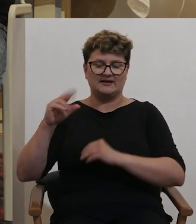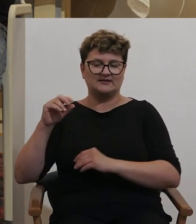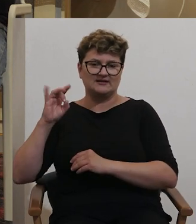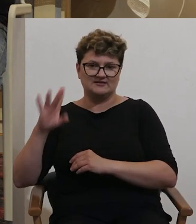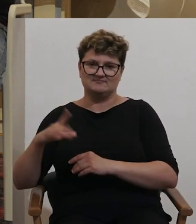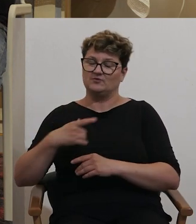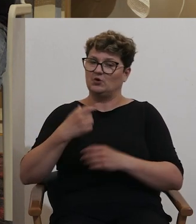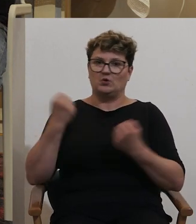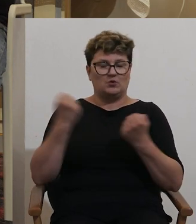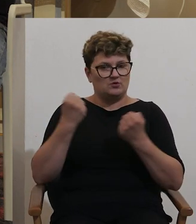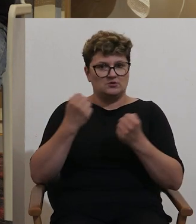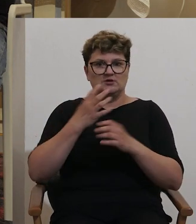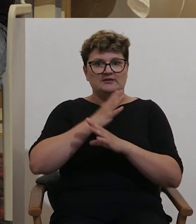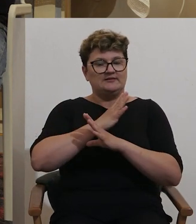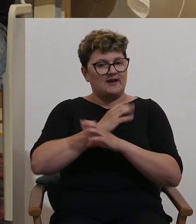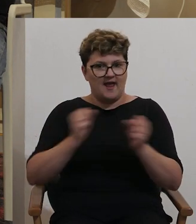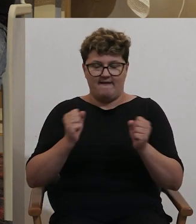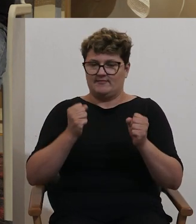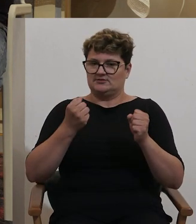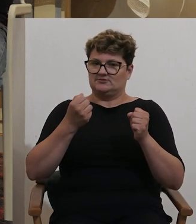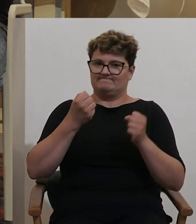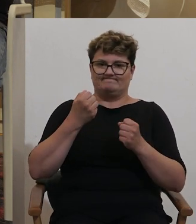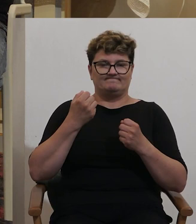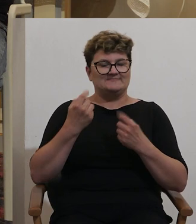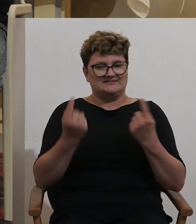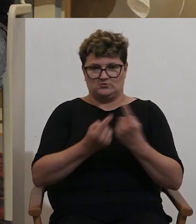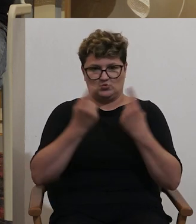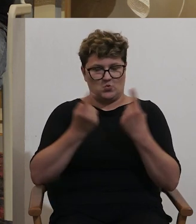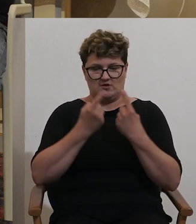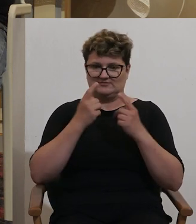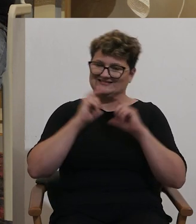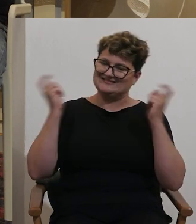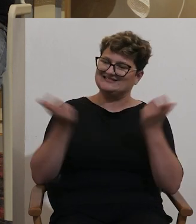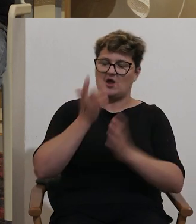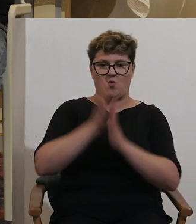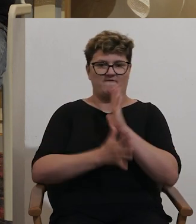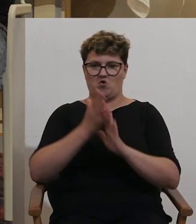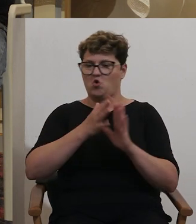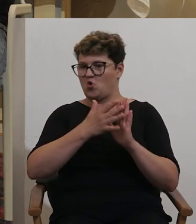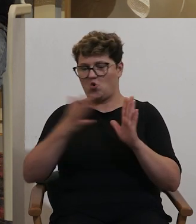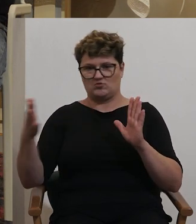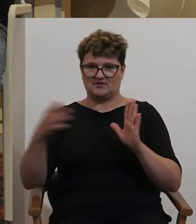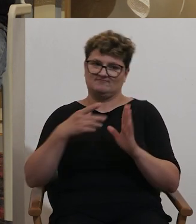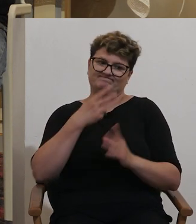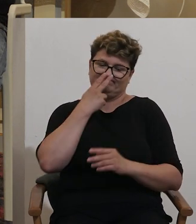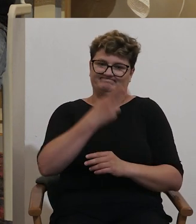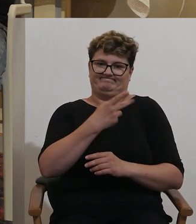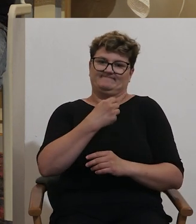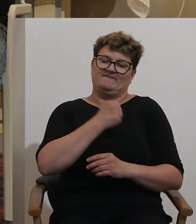tragicznych epizodów tej wojny z punktu widzenia Warszawy,